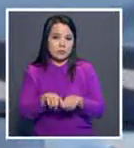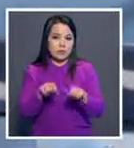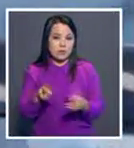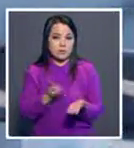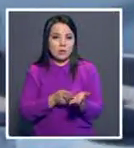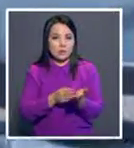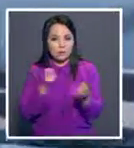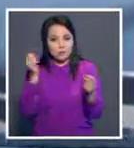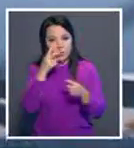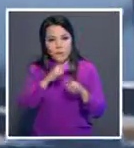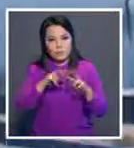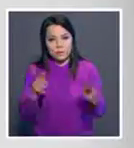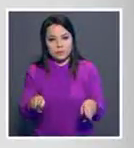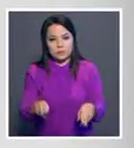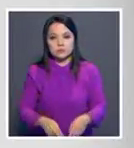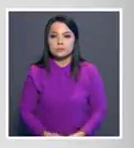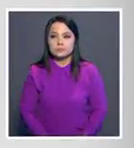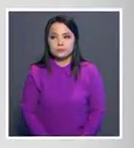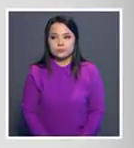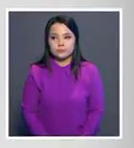әрекеттері бір-біріне ұқсас.